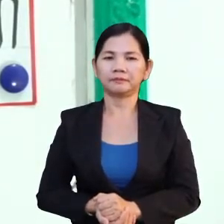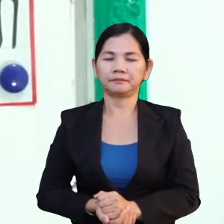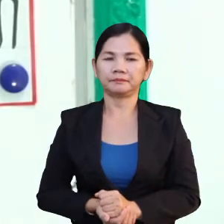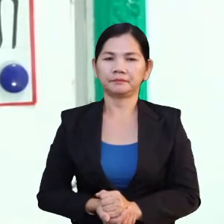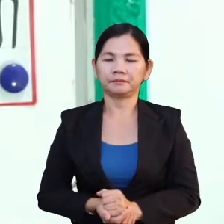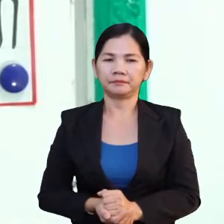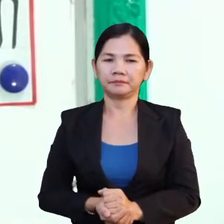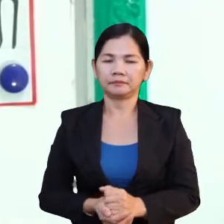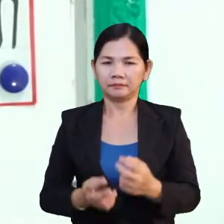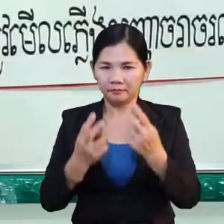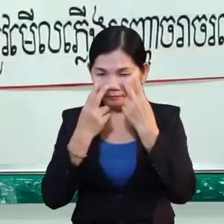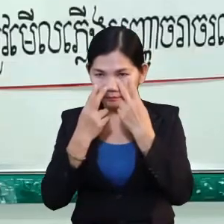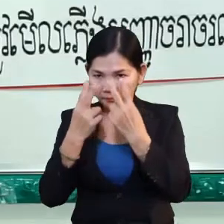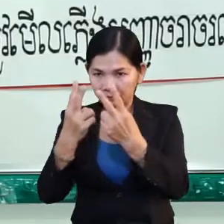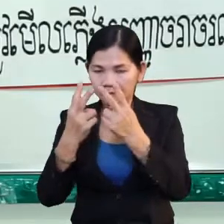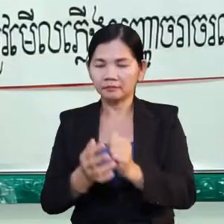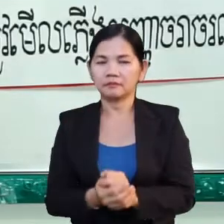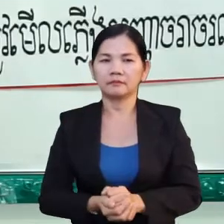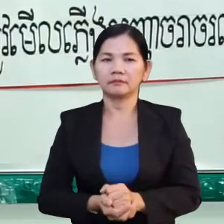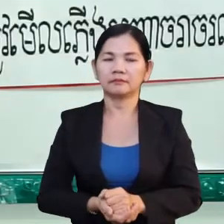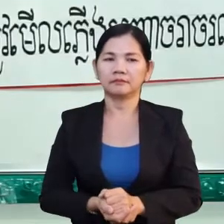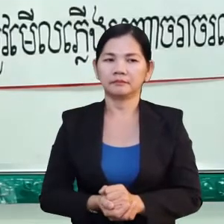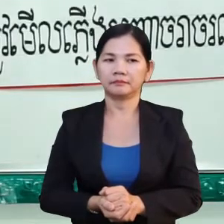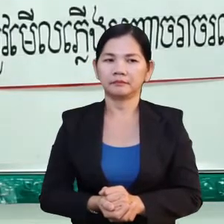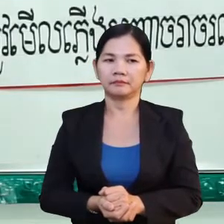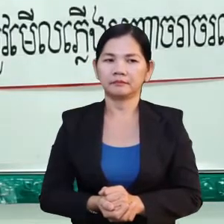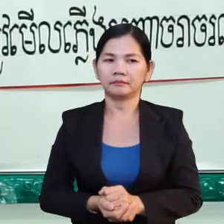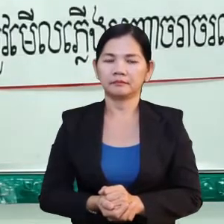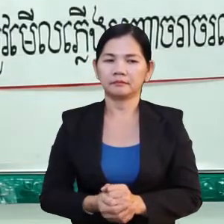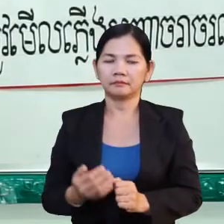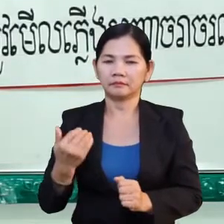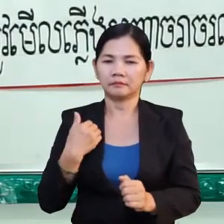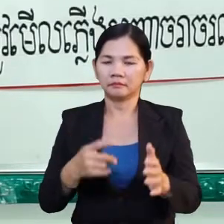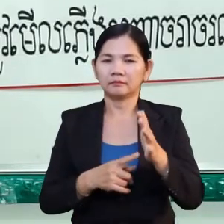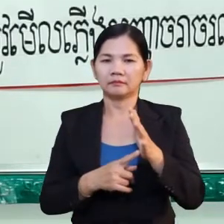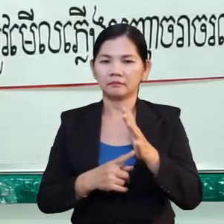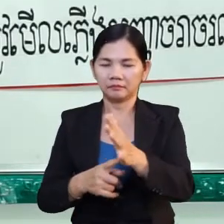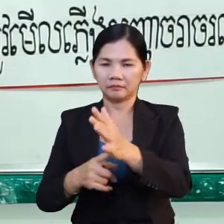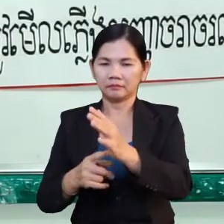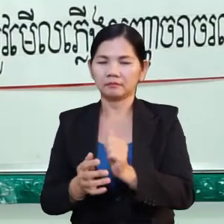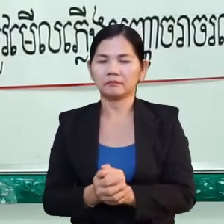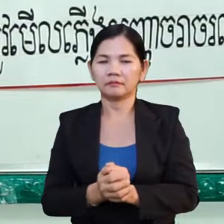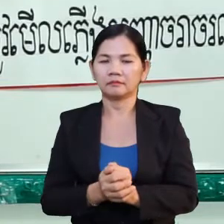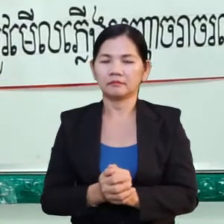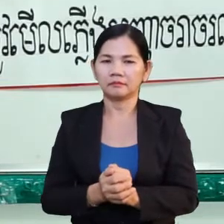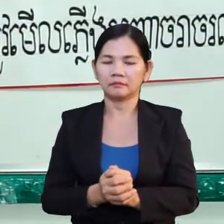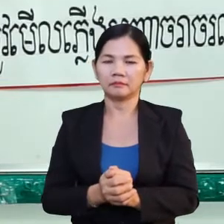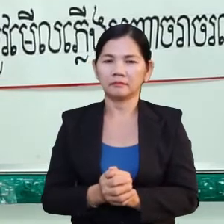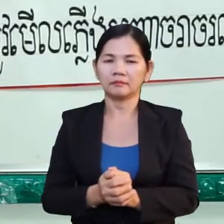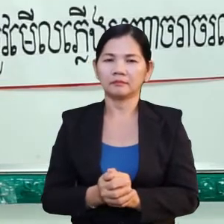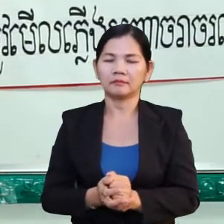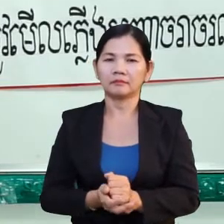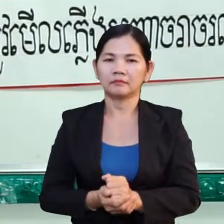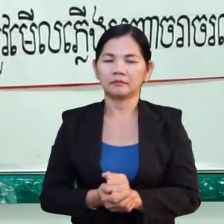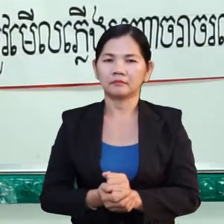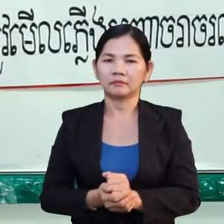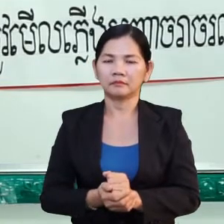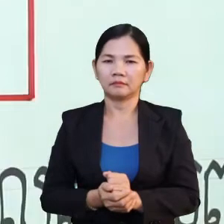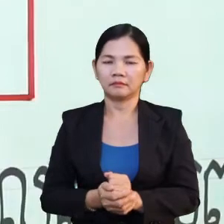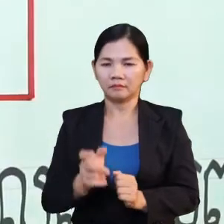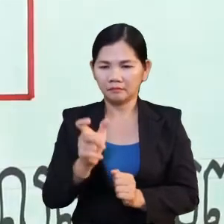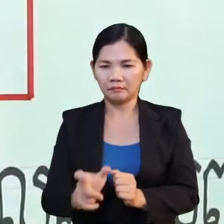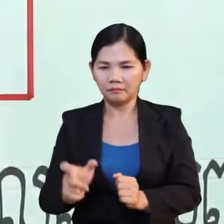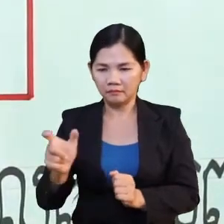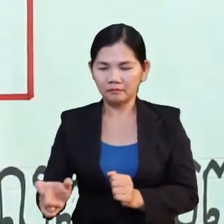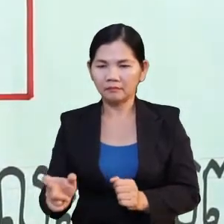ង្កេតមើលរូបខាងលើនេះរូបដែលអ្នកគ្រូបង្ហាញកូនខាងលើនេះកូនឃើញមានរូបអីទៀតកូនក្រៅពីមនុស្សទាំង